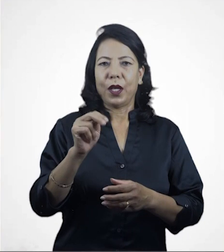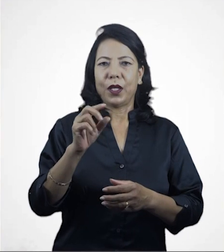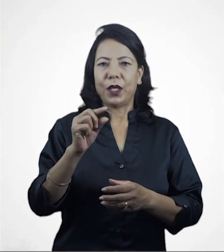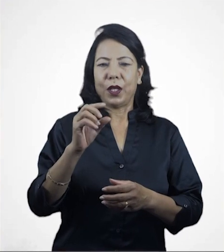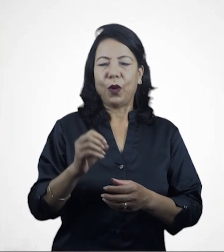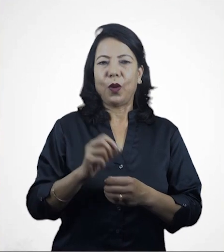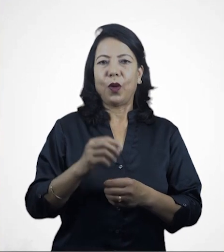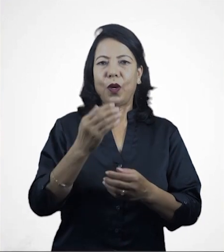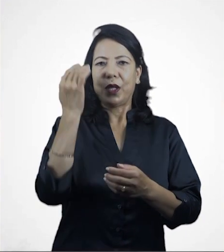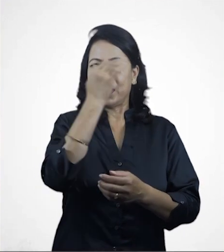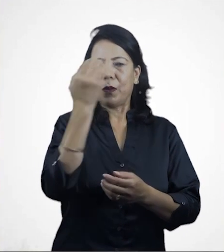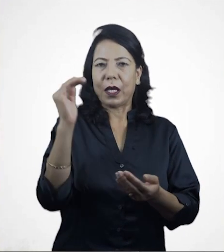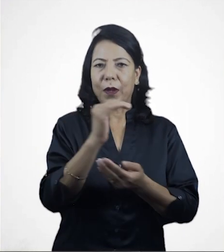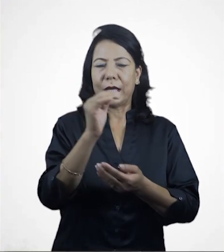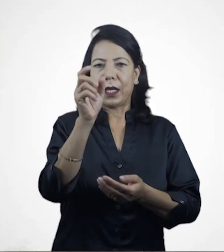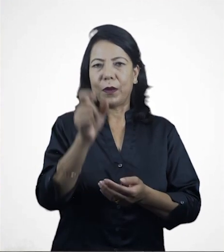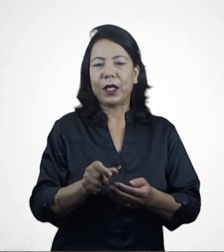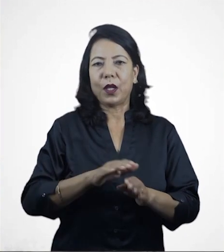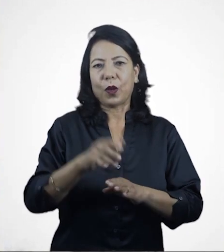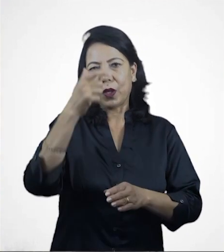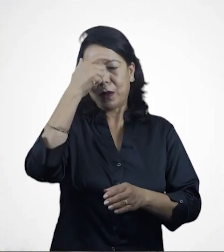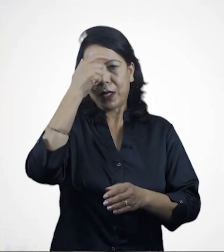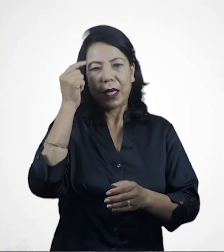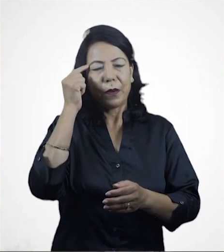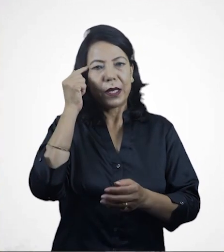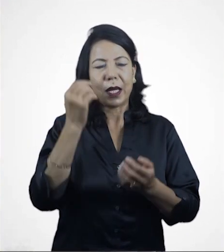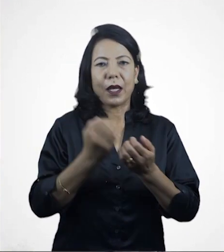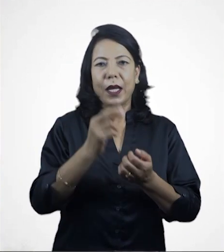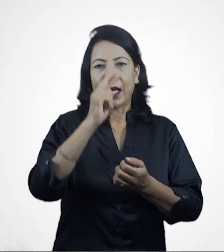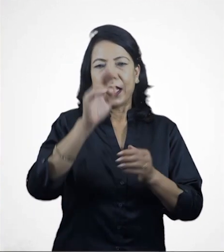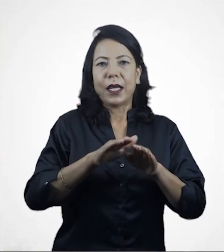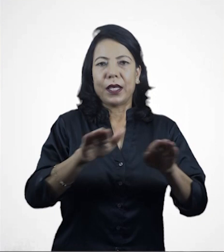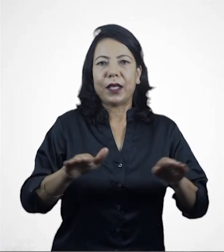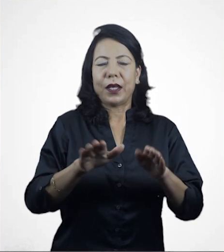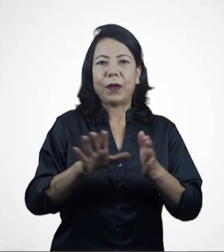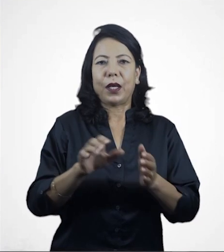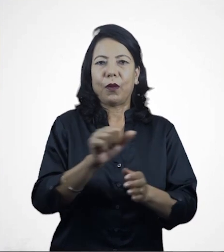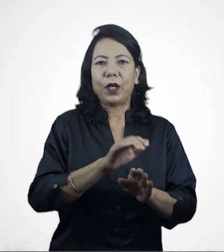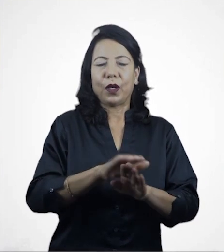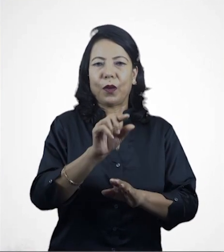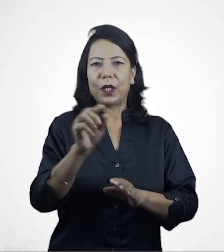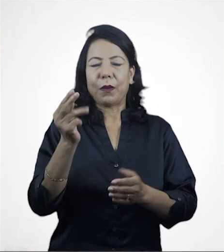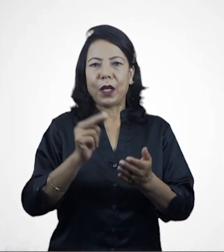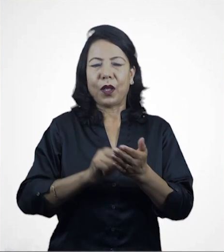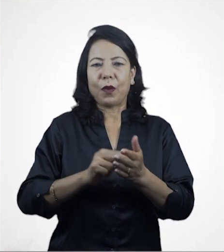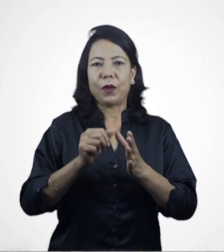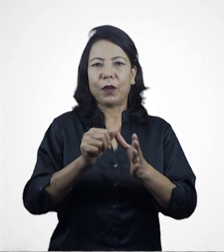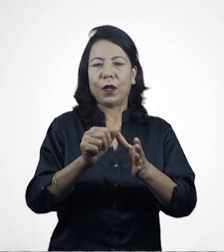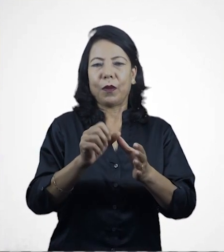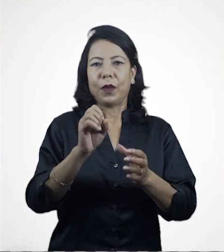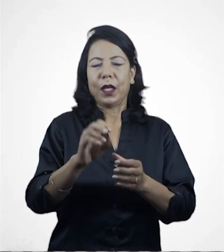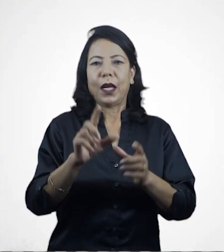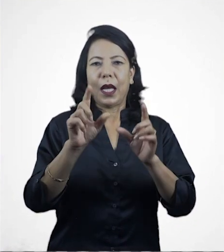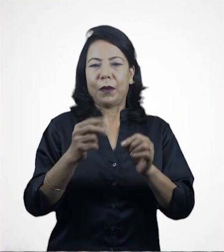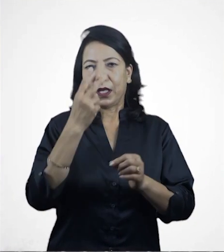संस्ताओ Autism Apangatabayka Baelbalika एबं बेक्तियर का समाशालाई मद्दे नाजर गरी राज़े इस्तर बाटै उनियरुका स्वाल मा थप संब्धन